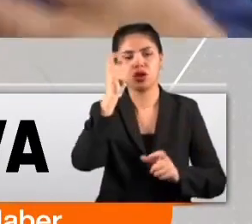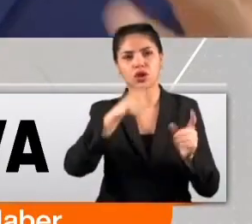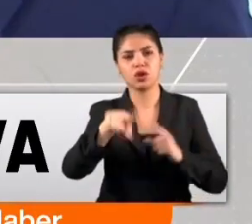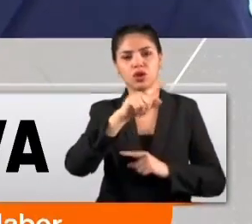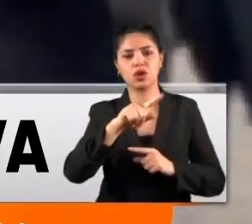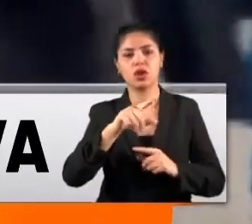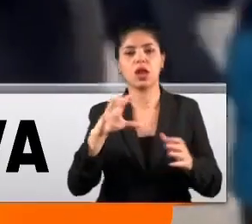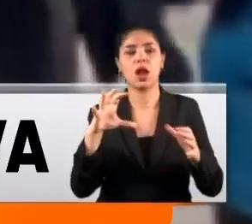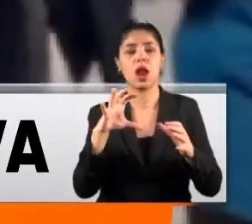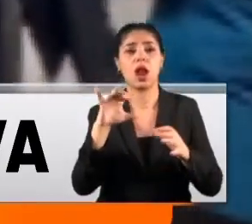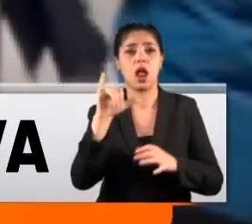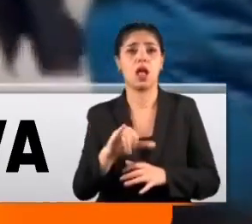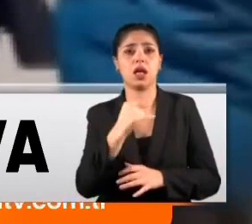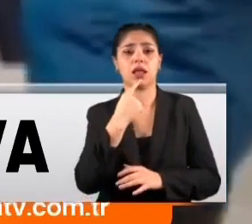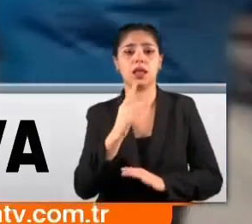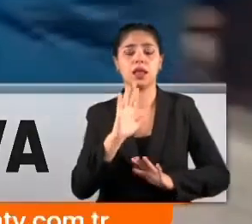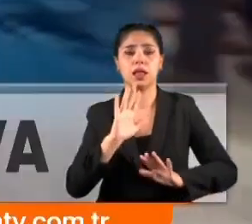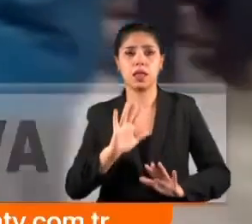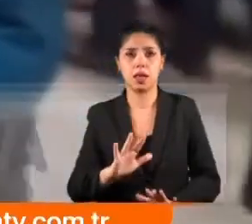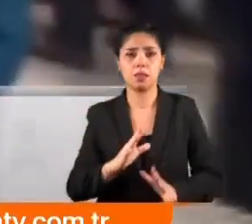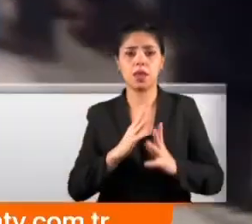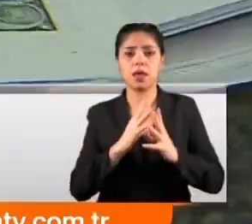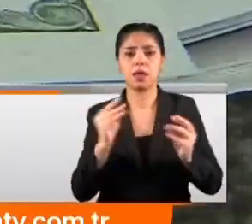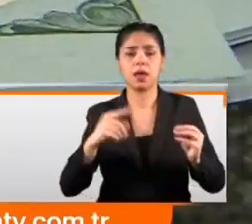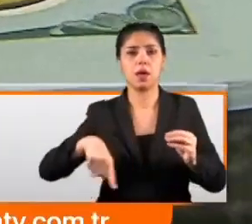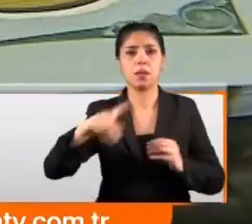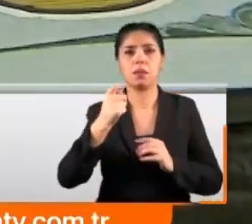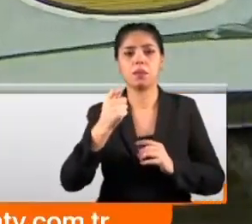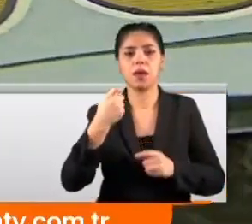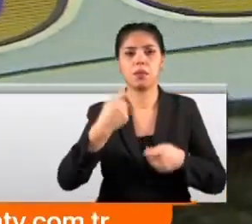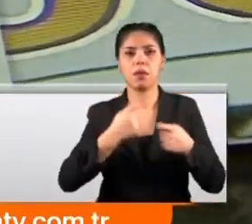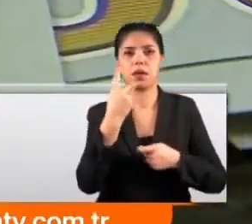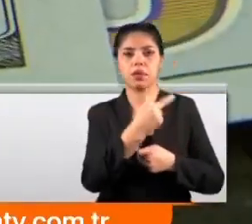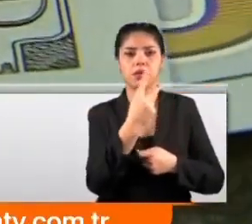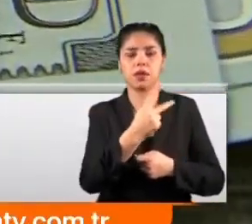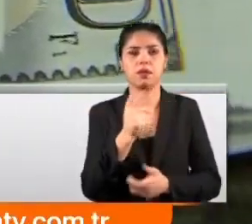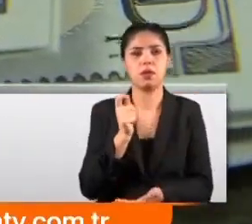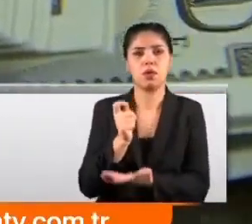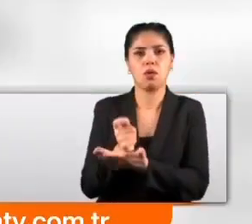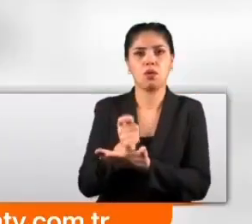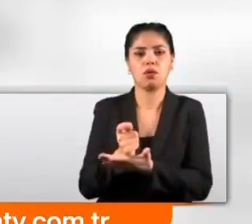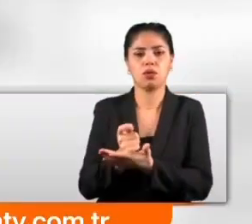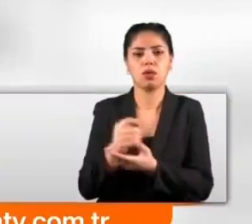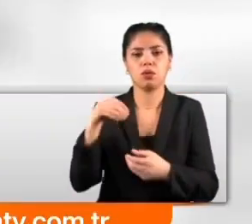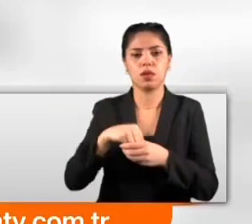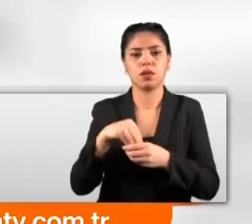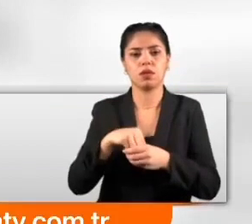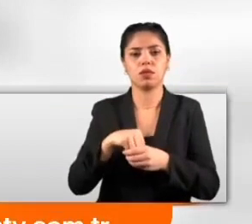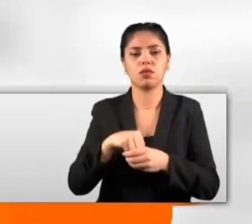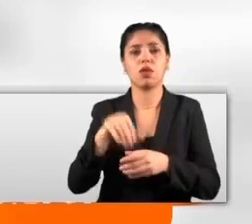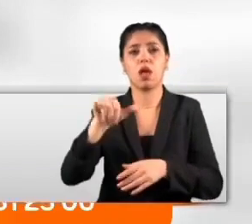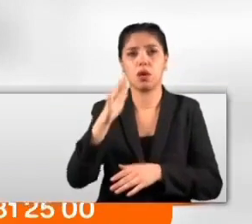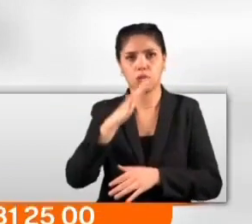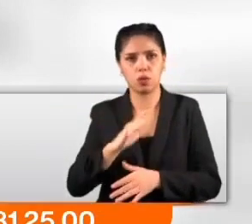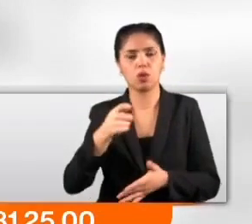suçundan ötürü dedi. Bu hamle müştekilerin kaybettiklerini iddia ettiği paranın banka tarafından karşılanması için. Haklı bulunmazlarsa